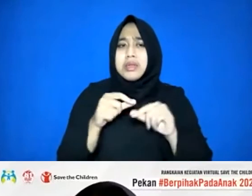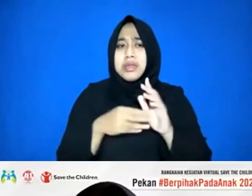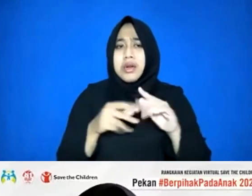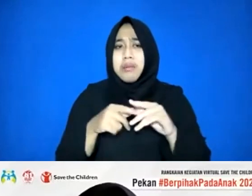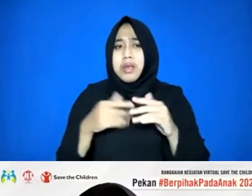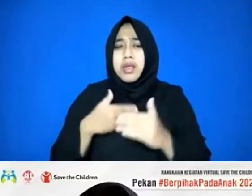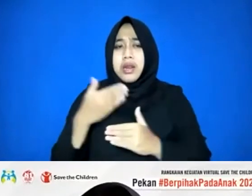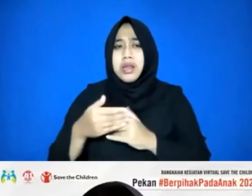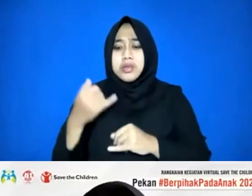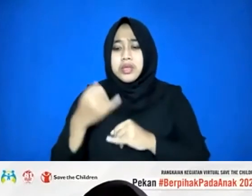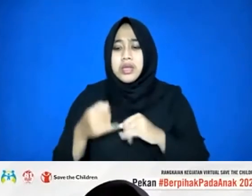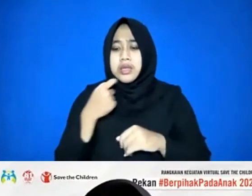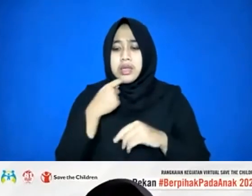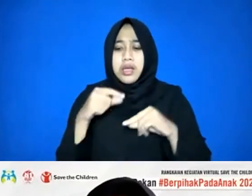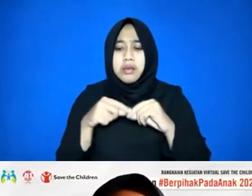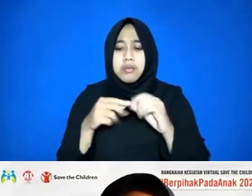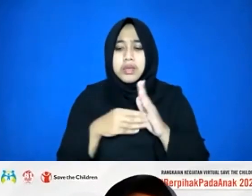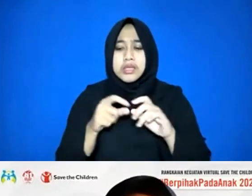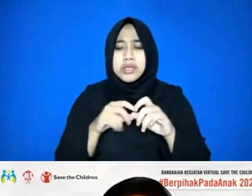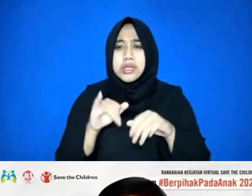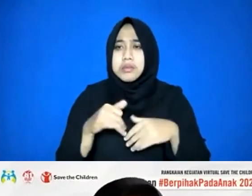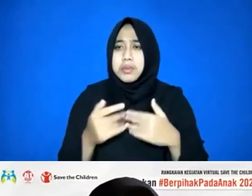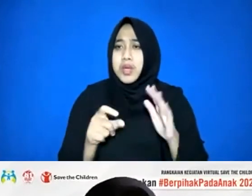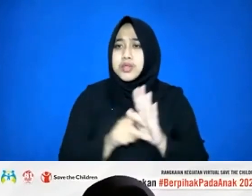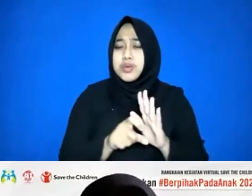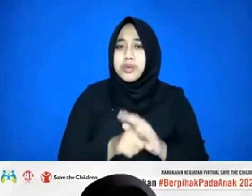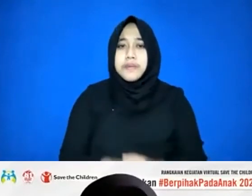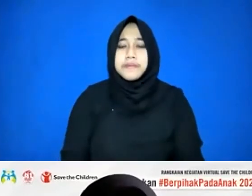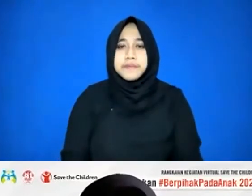terakhir, administrasi seperti apa? Ini